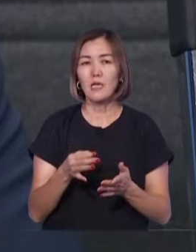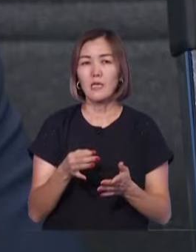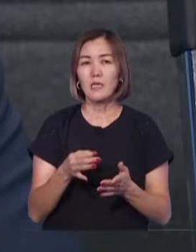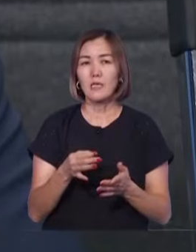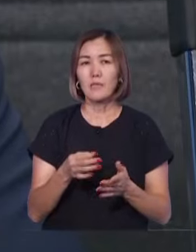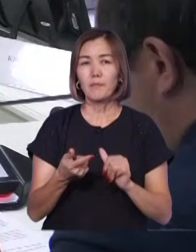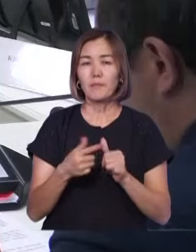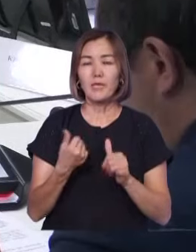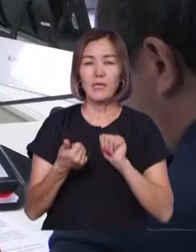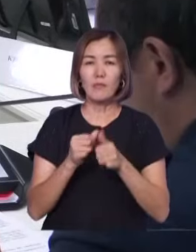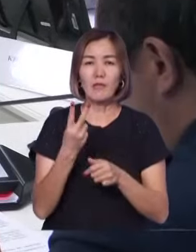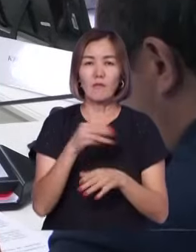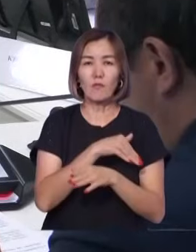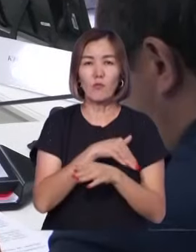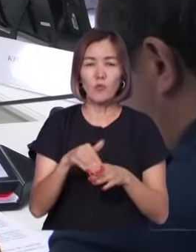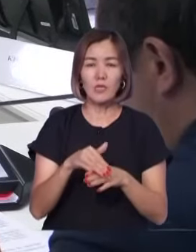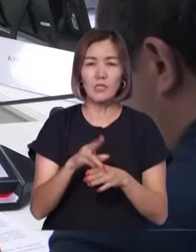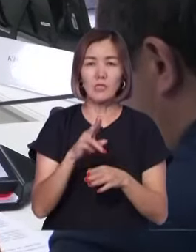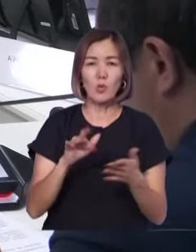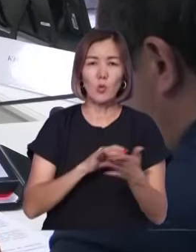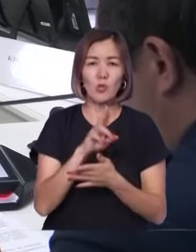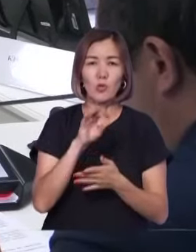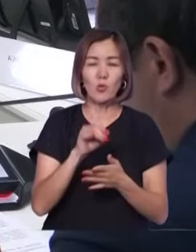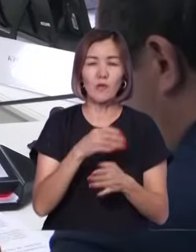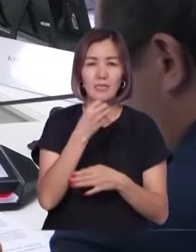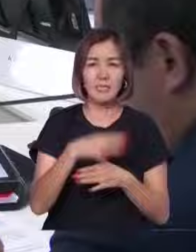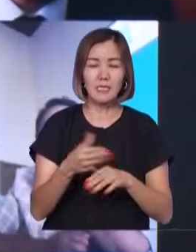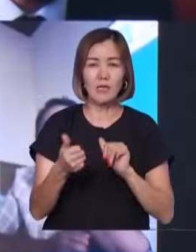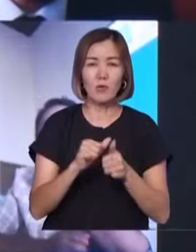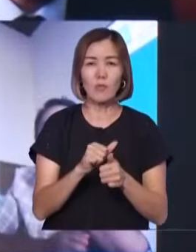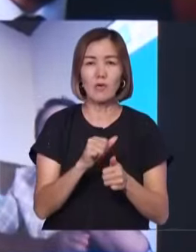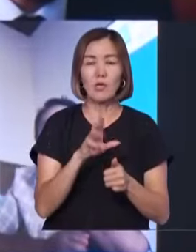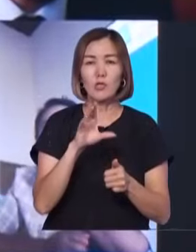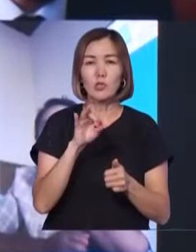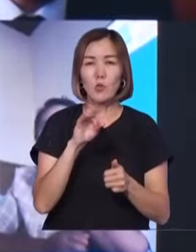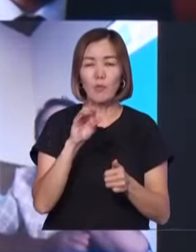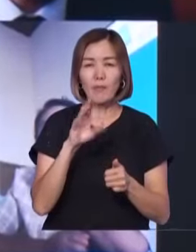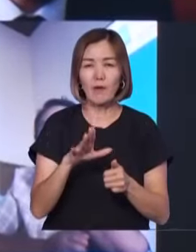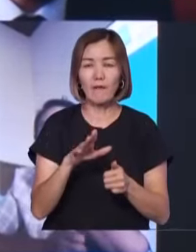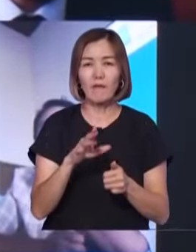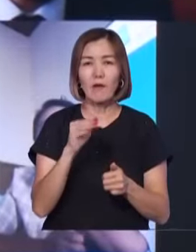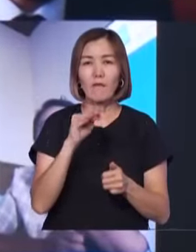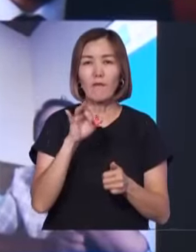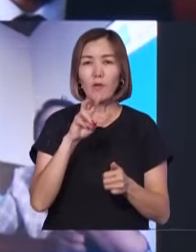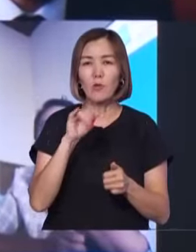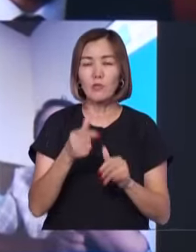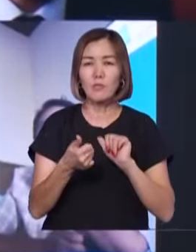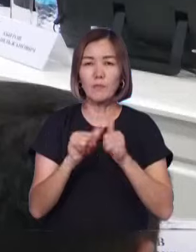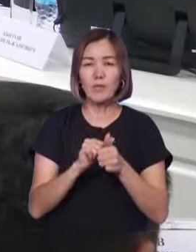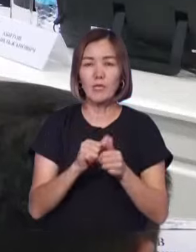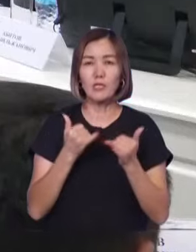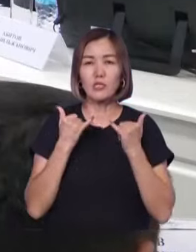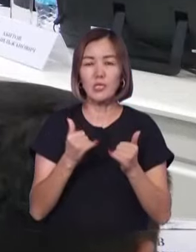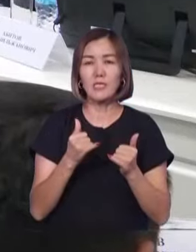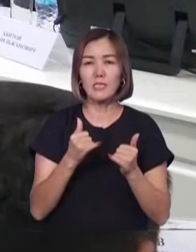переименование двух улиц в городе Кунаев отныне улица Центральная будет носить имя берде Бека супах Баева Фрунзе именованы в честь